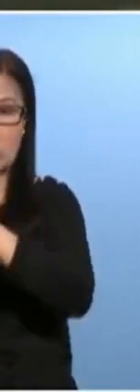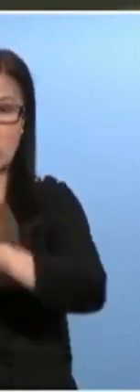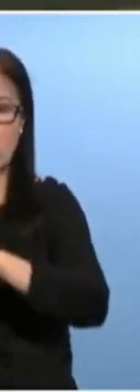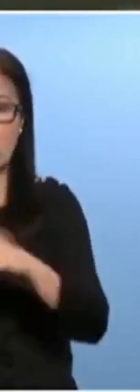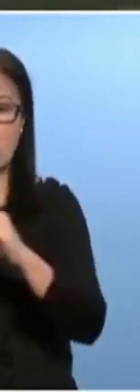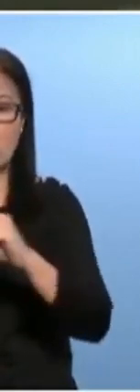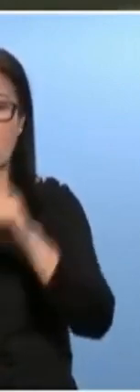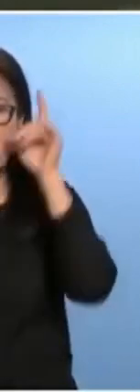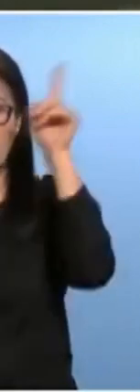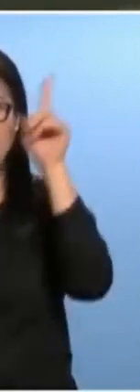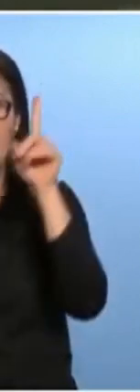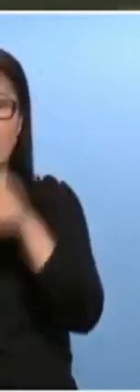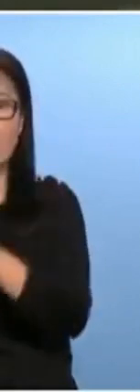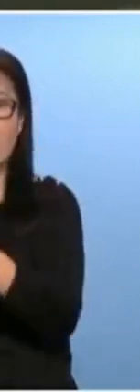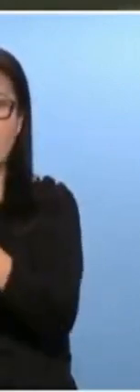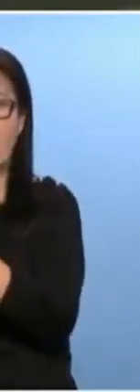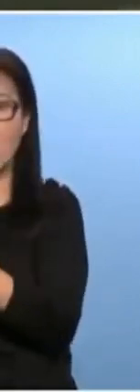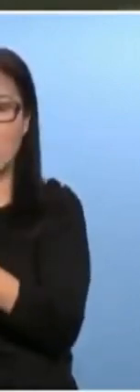件？請主席幫我問。